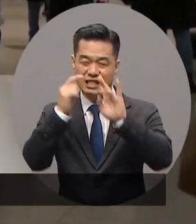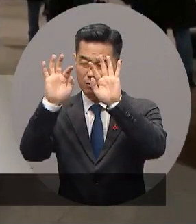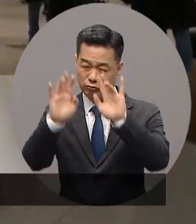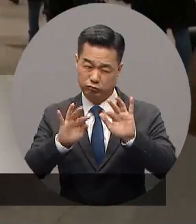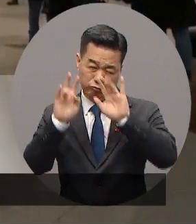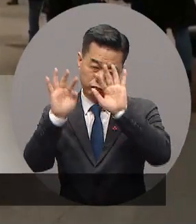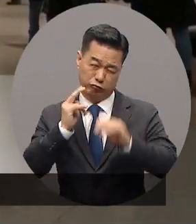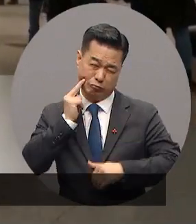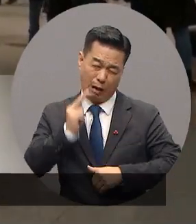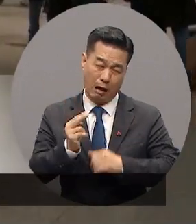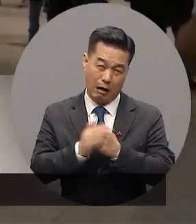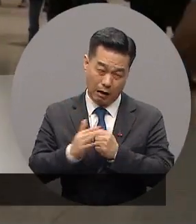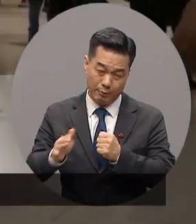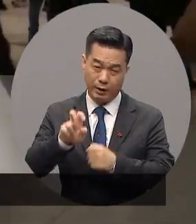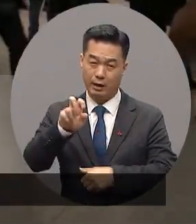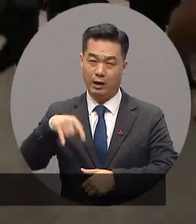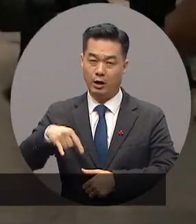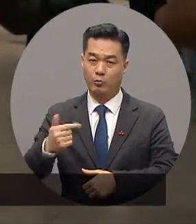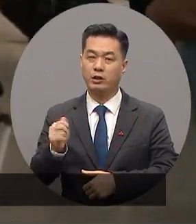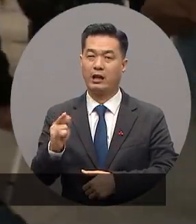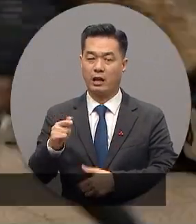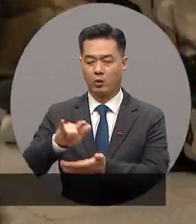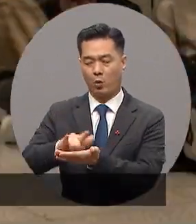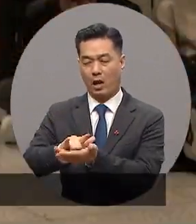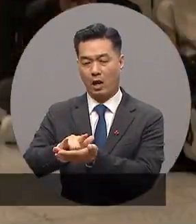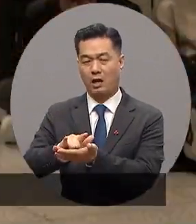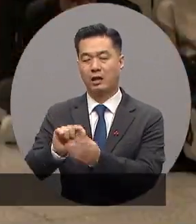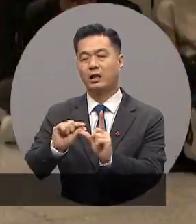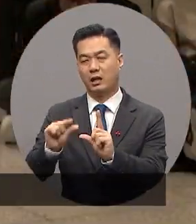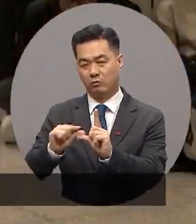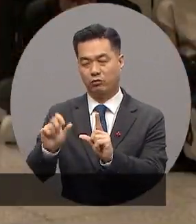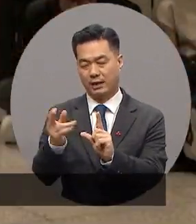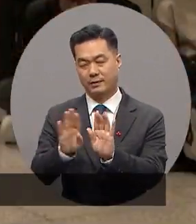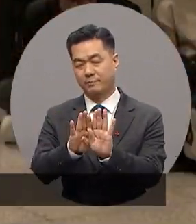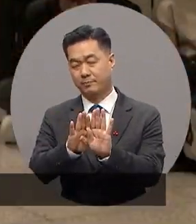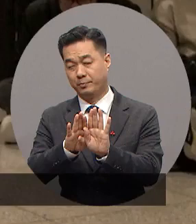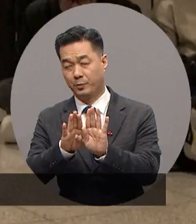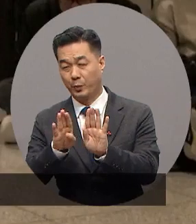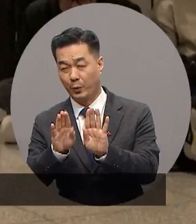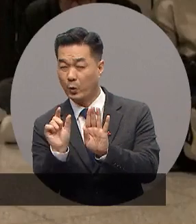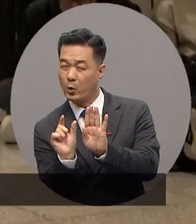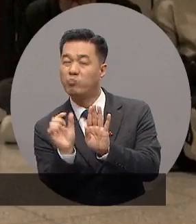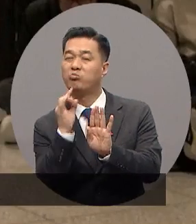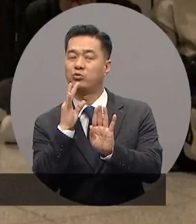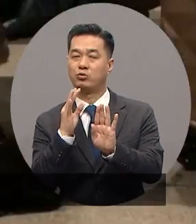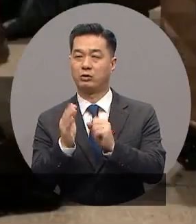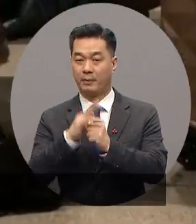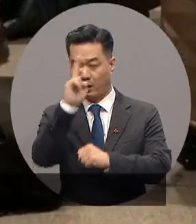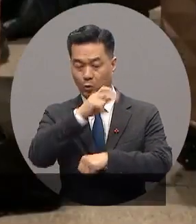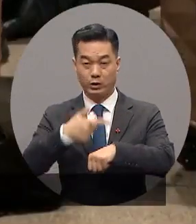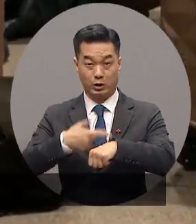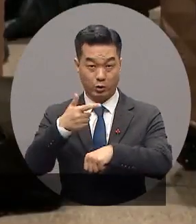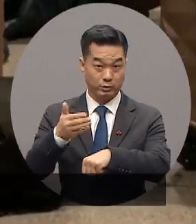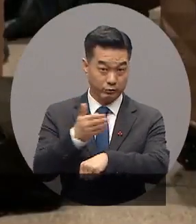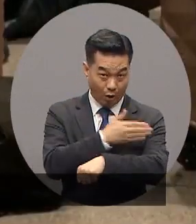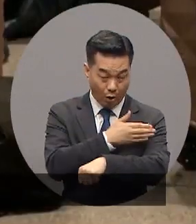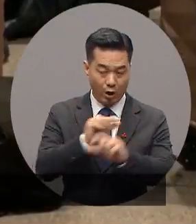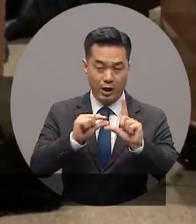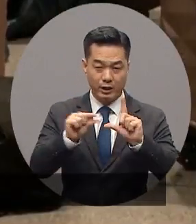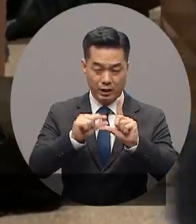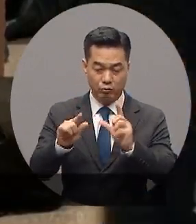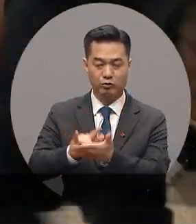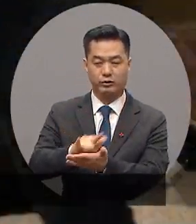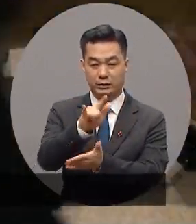중단됐던 민헨 공항 운영이 일부 재개됐습니다. 공항 측은 현지 시간 3일 오전 6시부터 일부 항공편이